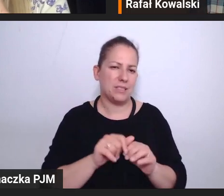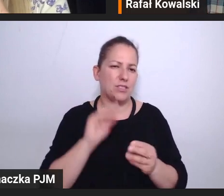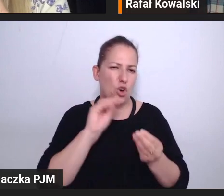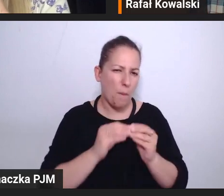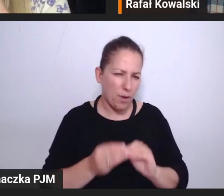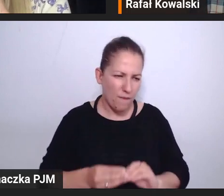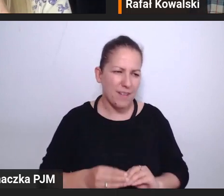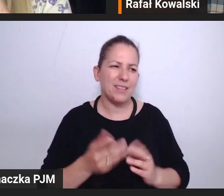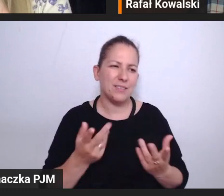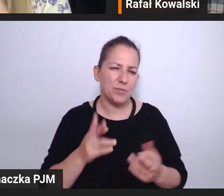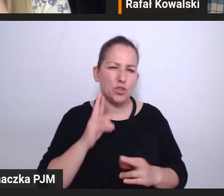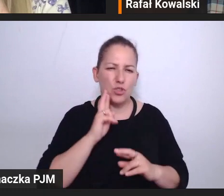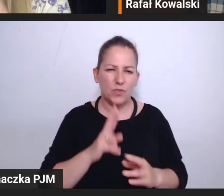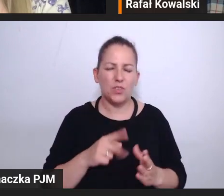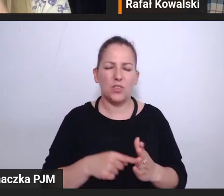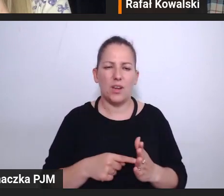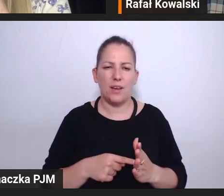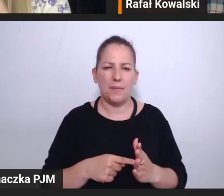i rzeczywiście